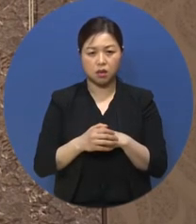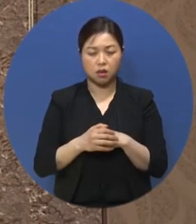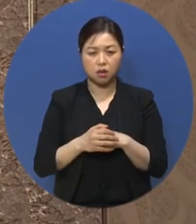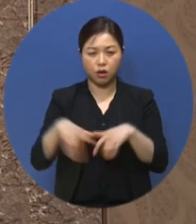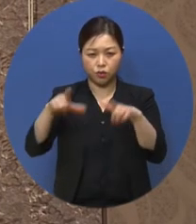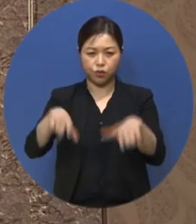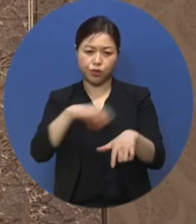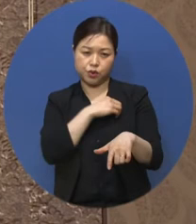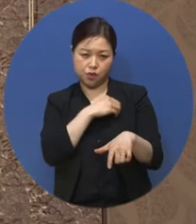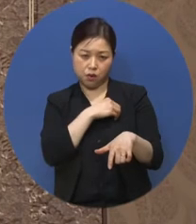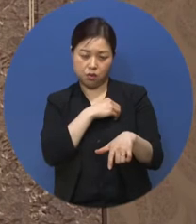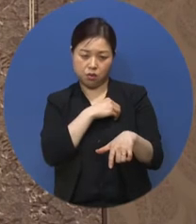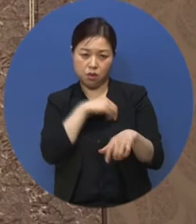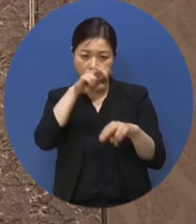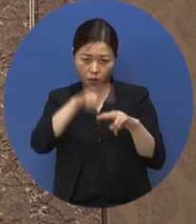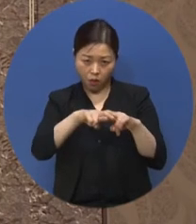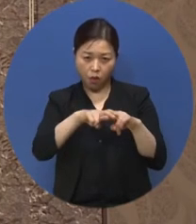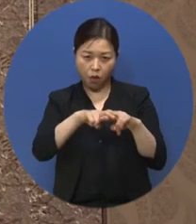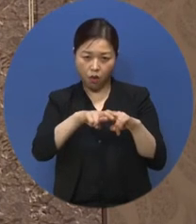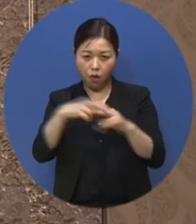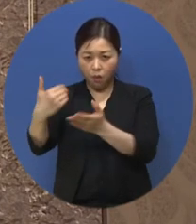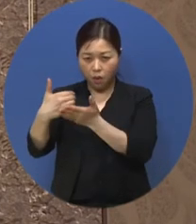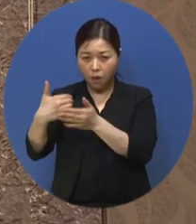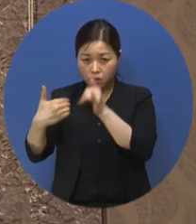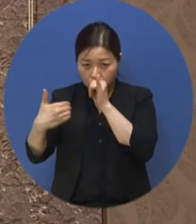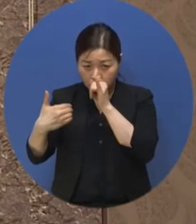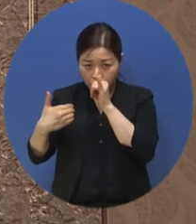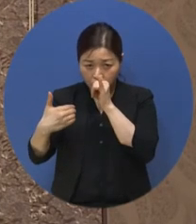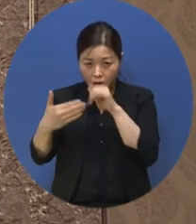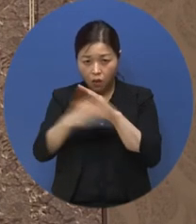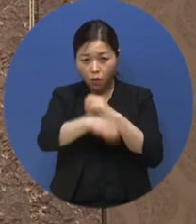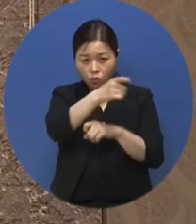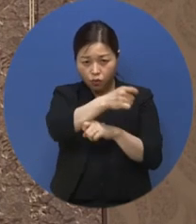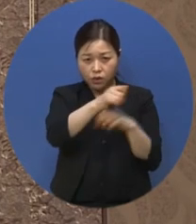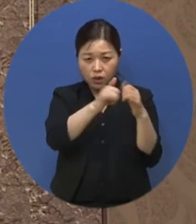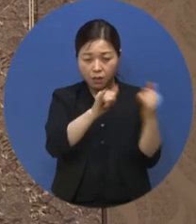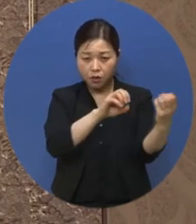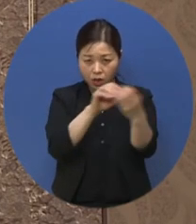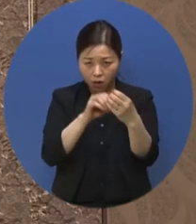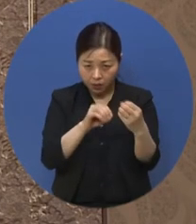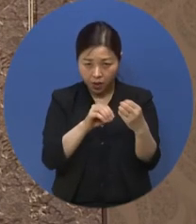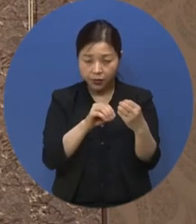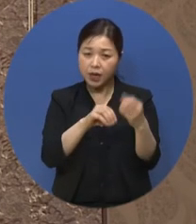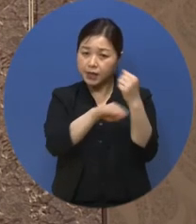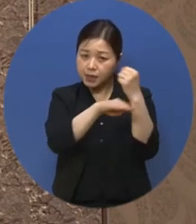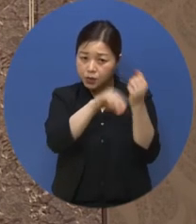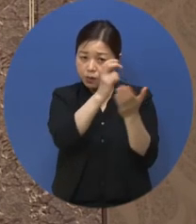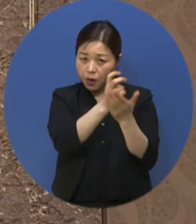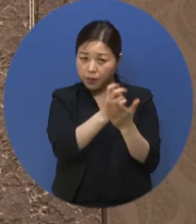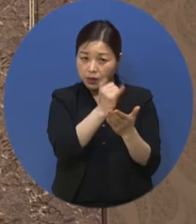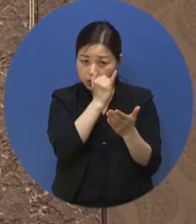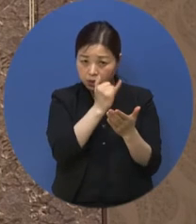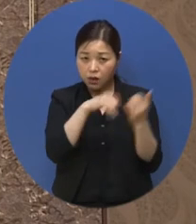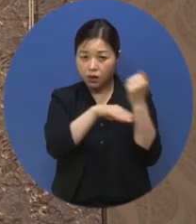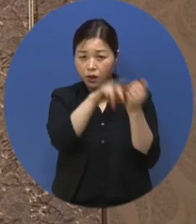그 공무원들하고 얘기를 하면 기준이 있지 않습니까? 네. 근데 기준이